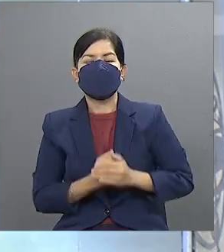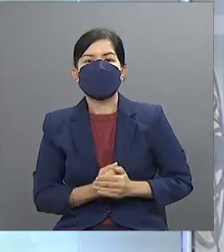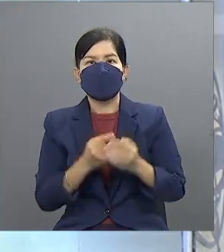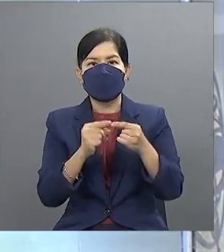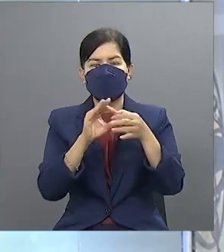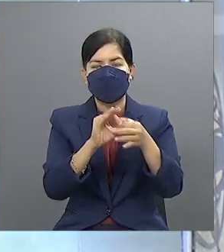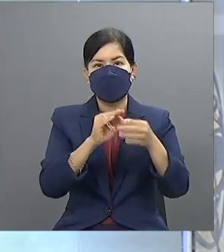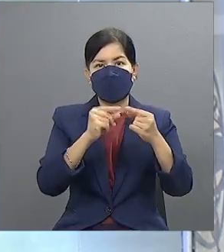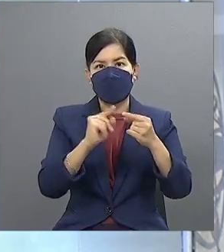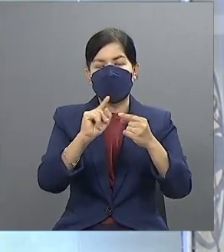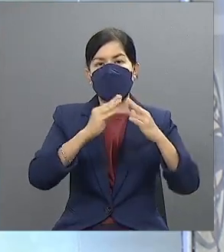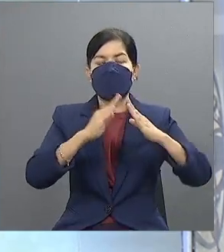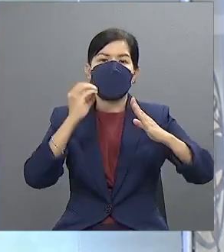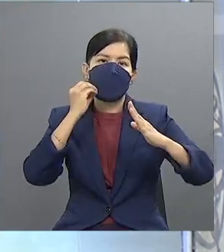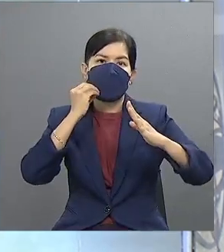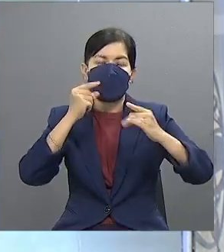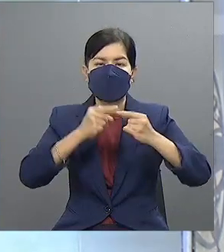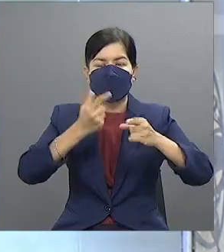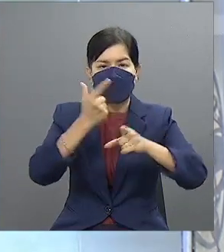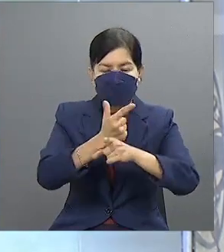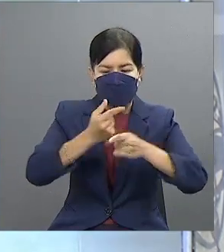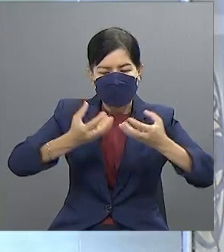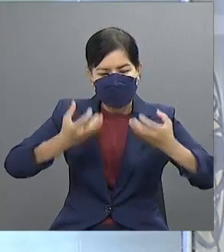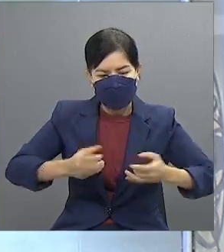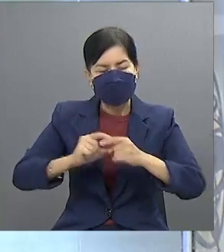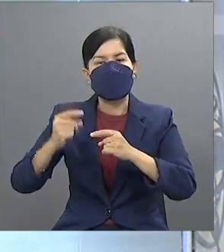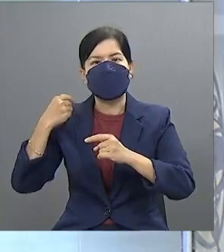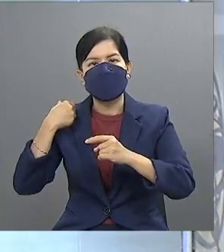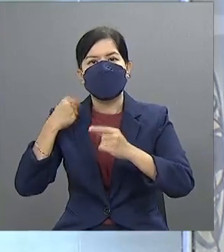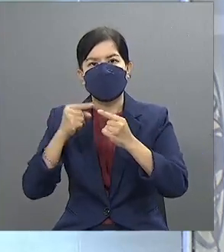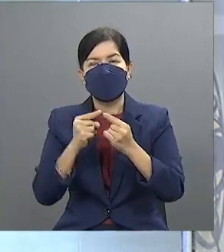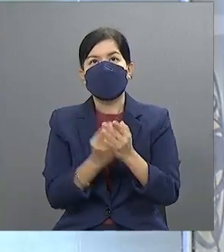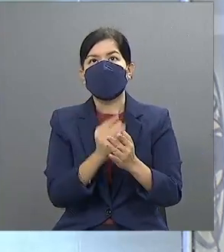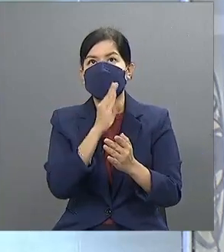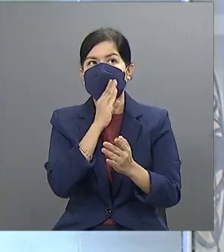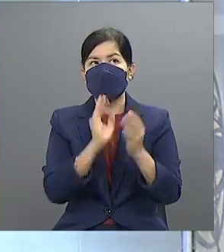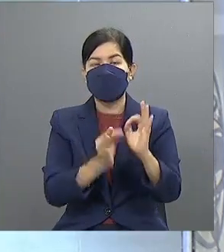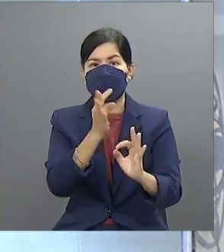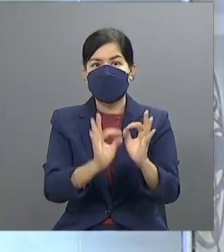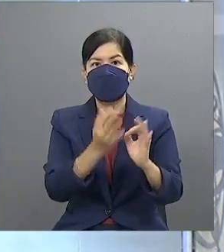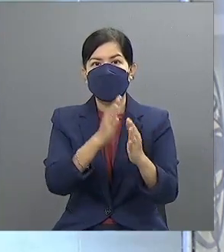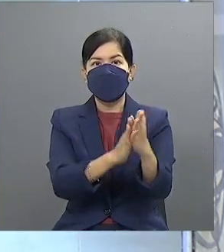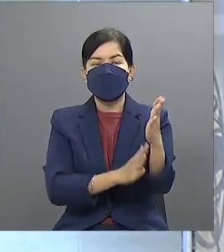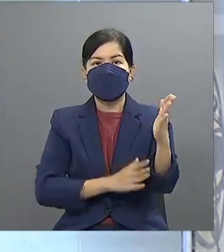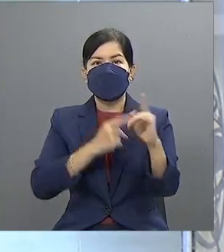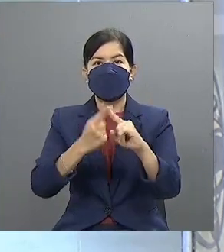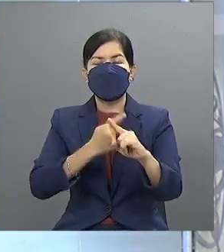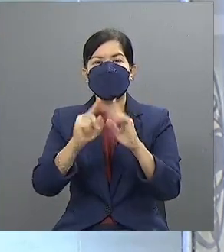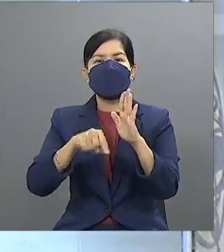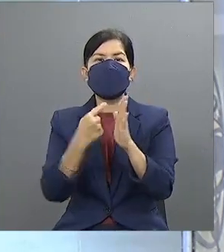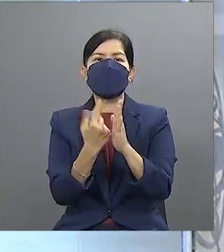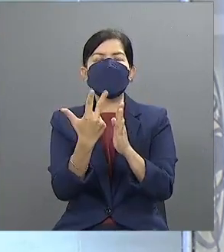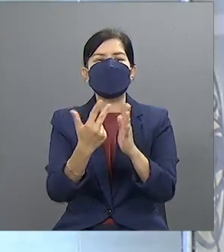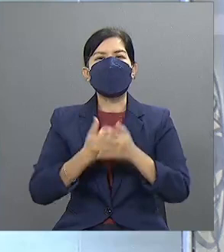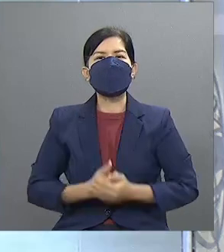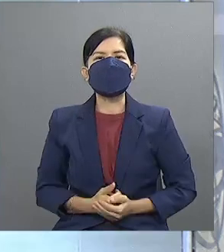จะต้องสามารทนไได้ ไม่ต่กา 3 ชั่โมงทนไฟได้ไม่ต่ำก 3 ชั่โมงอี้คืเขียน ไมไดเปพระชมัยัด